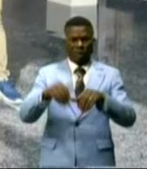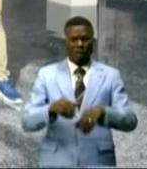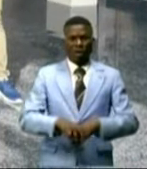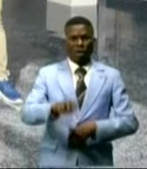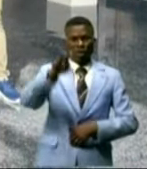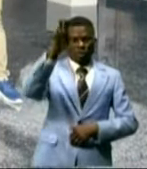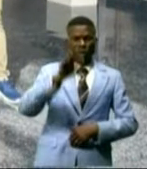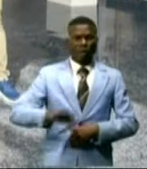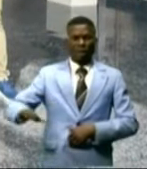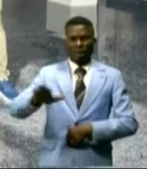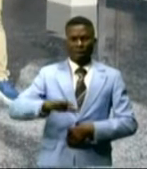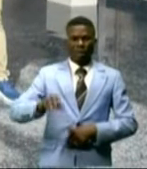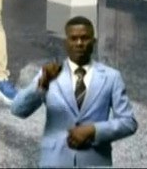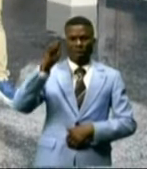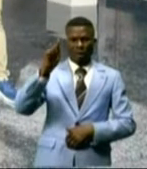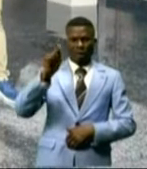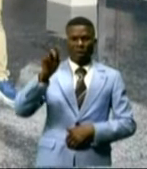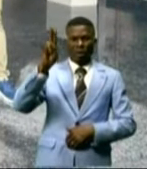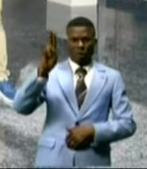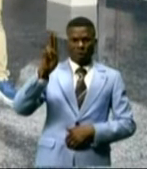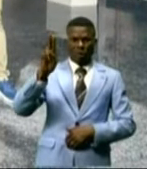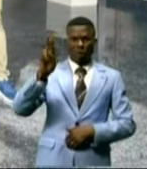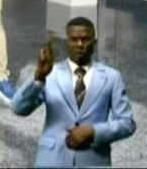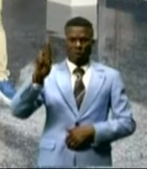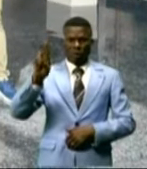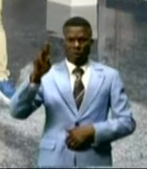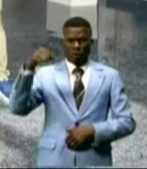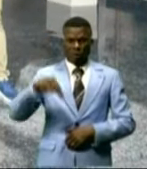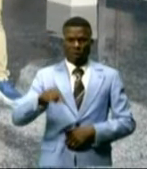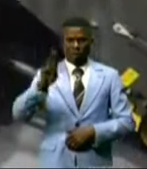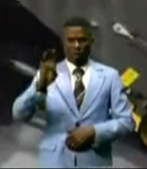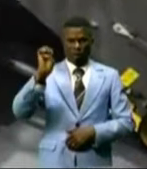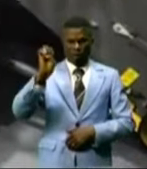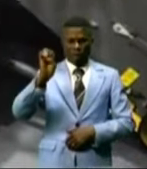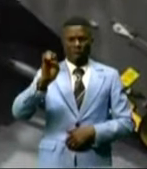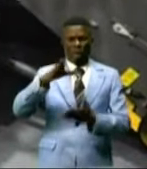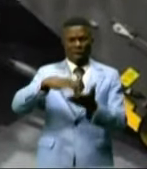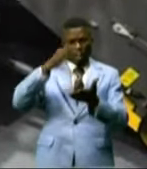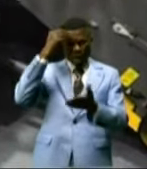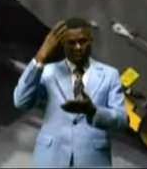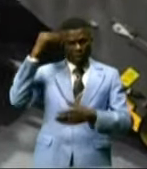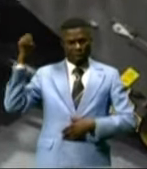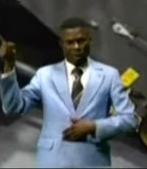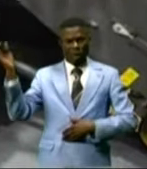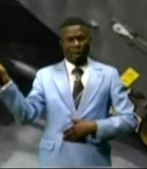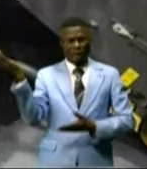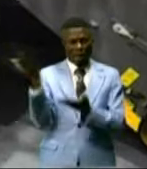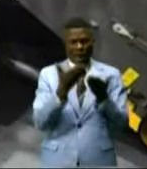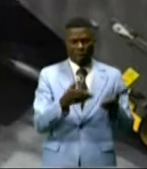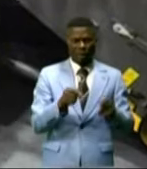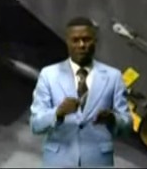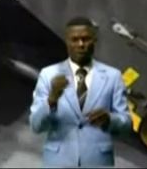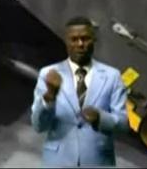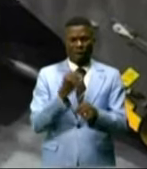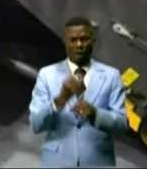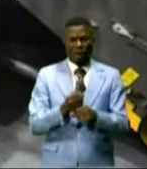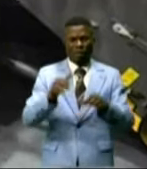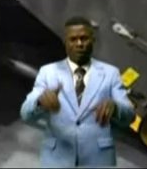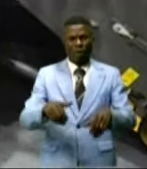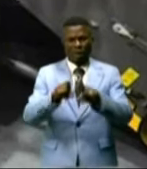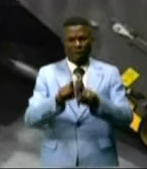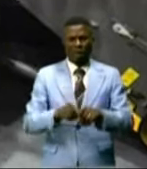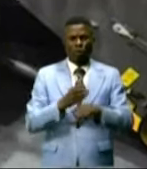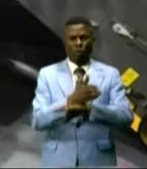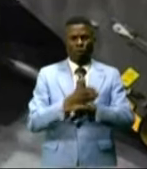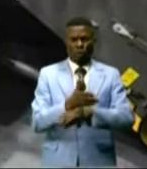Turquie pour faire la prospection des intrants agricoles pour la modernisation de la production agro-industrielle.